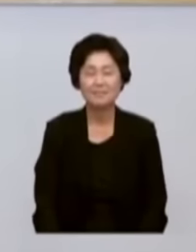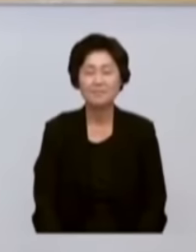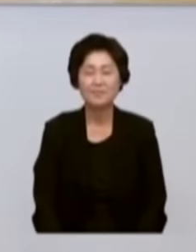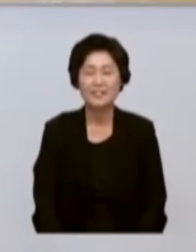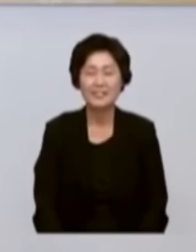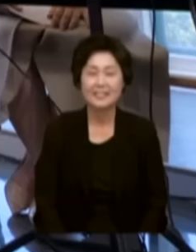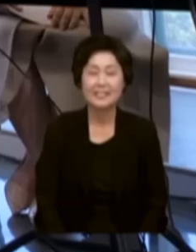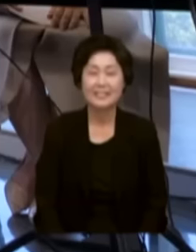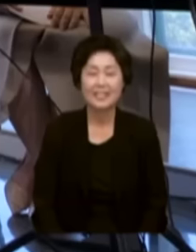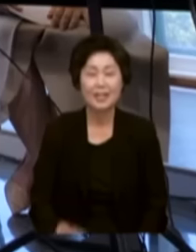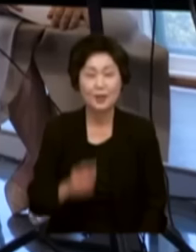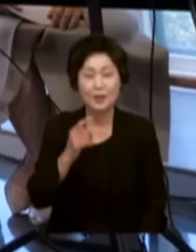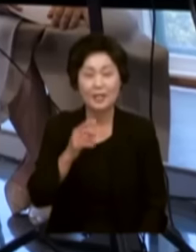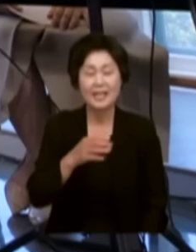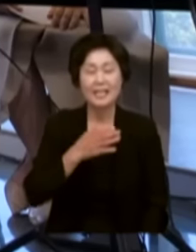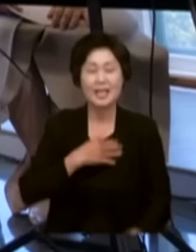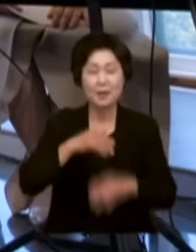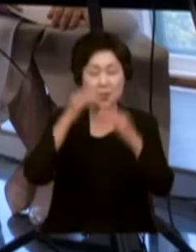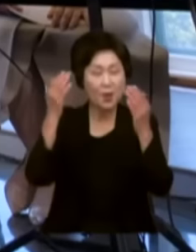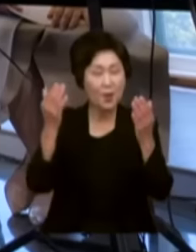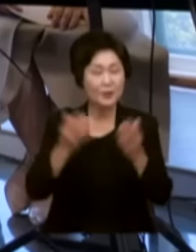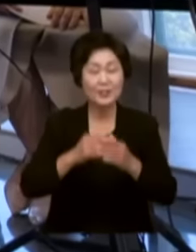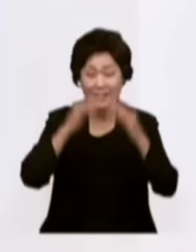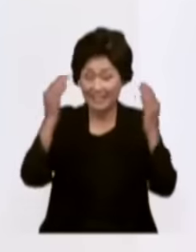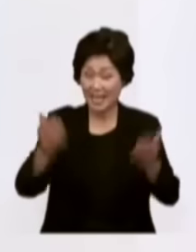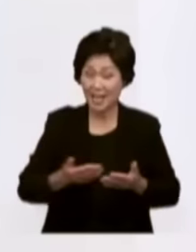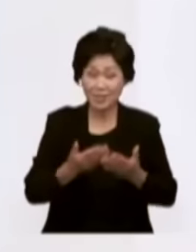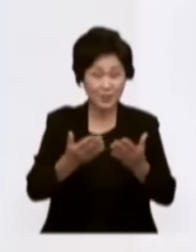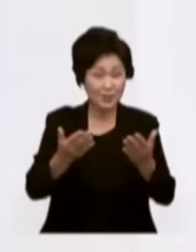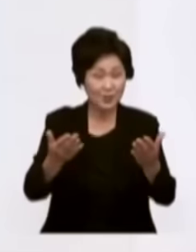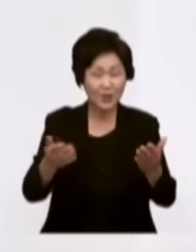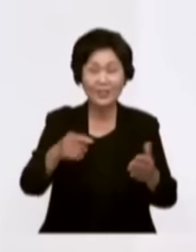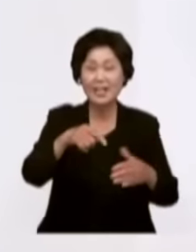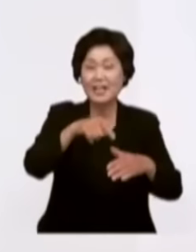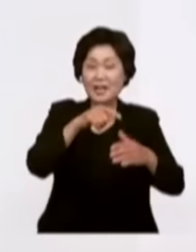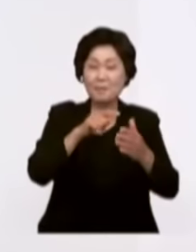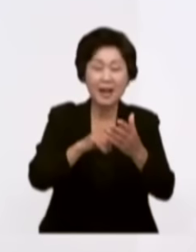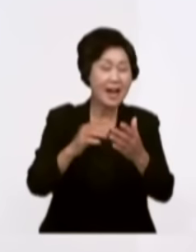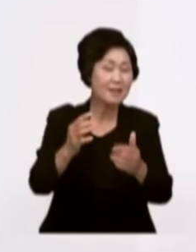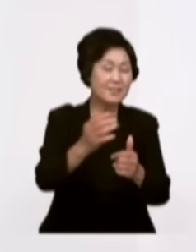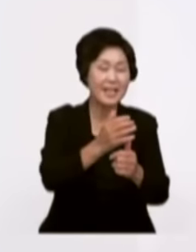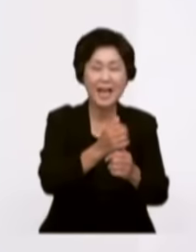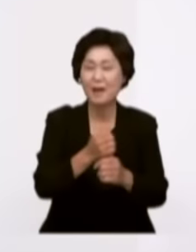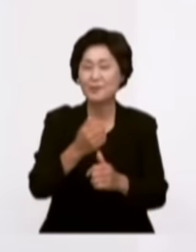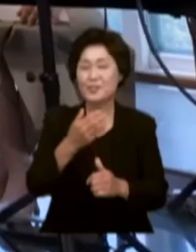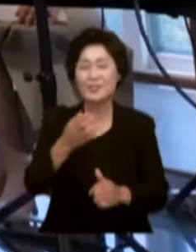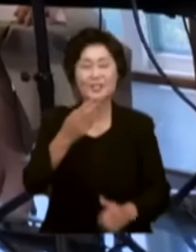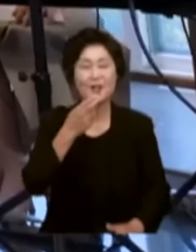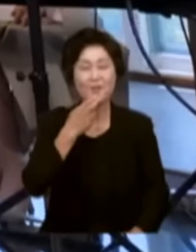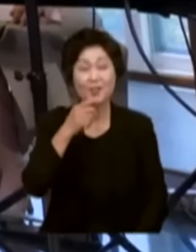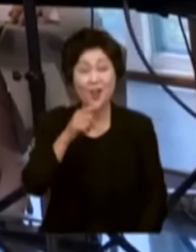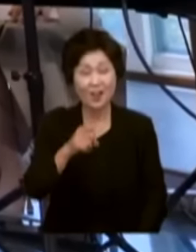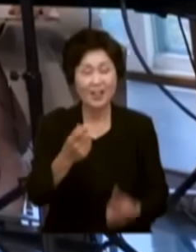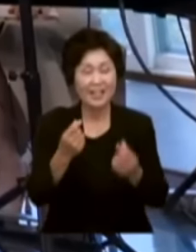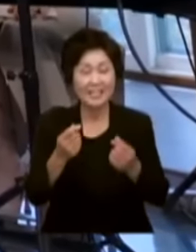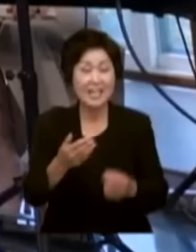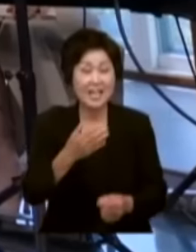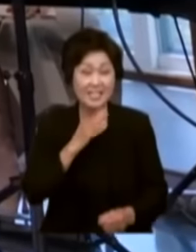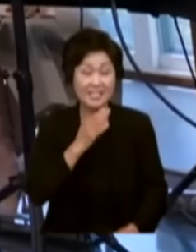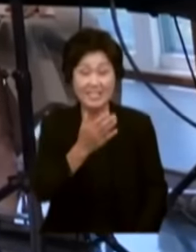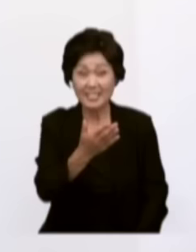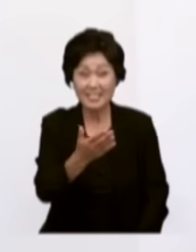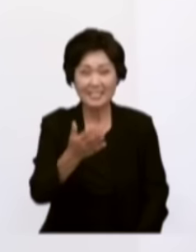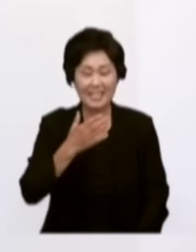궁금하니까 못 나리자 좀. 예. 내 모든 것 다 주어도 그 마음을 잡을 수는 없는 걸까? 정녕 그대는